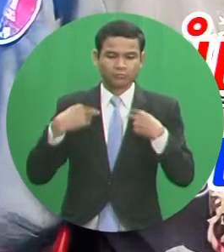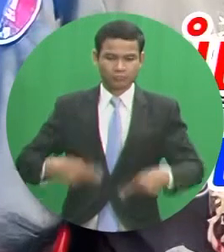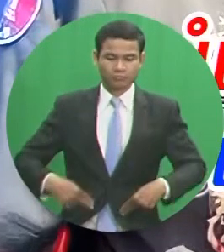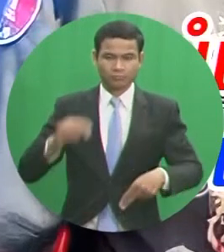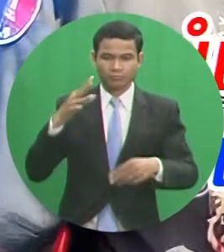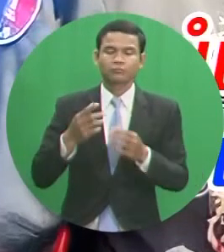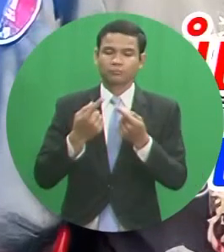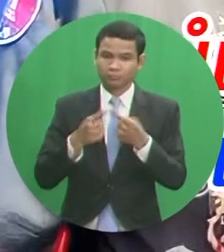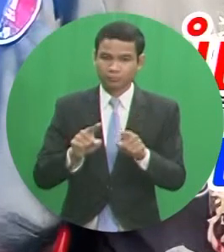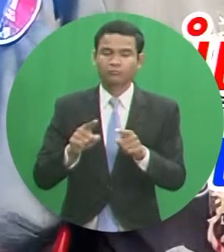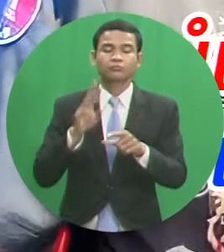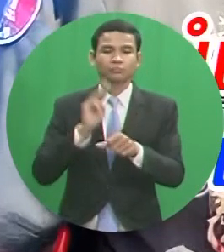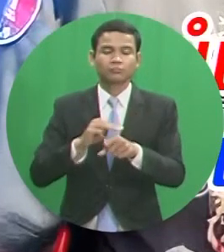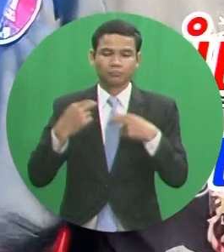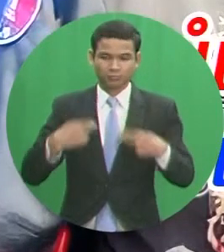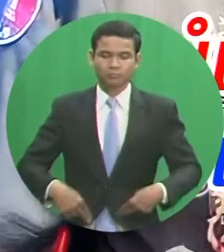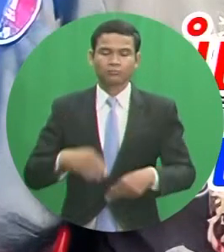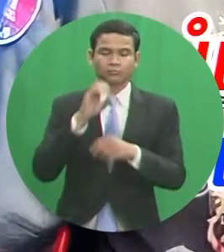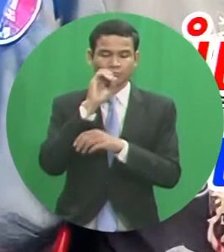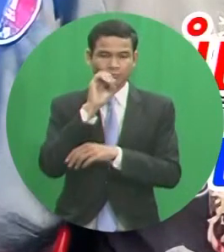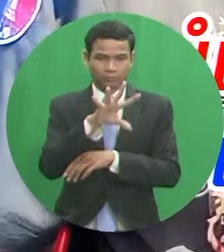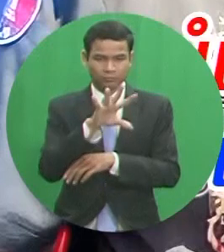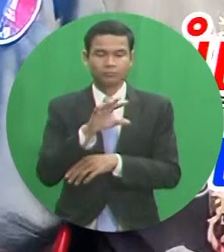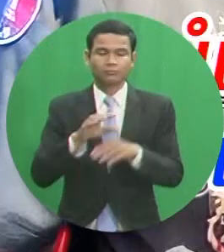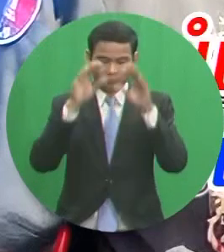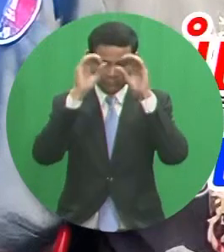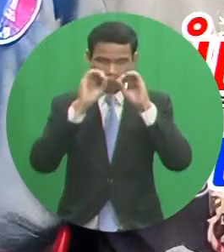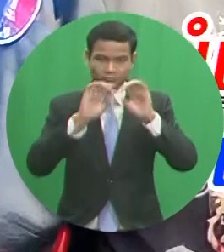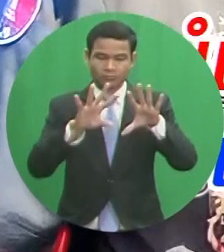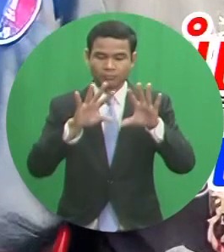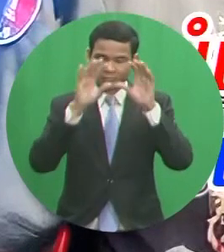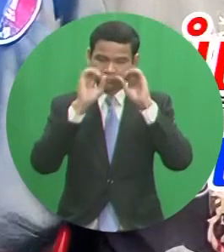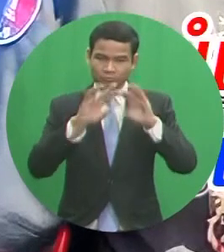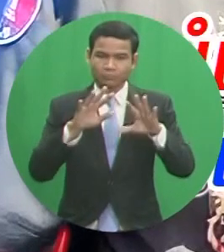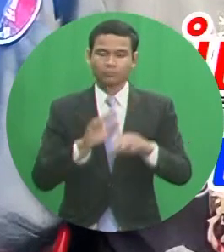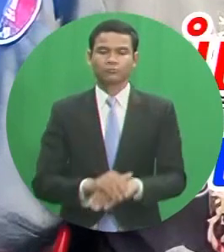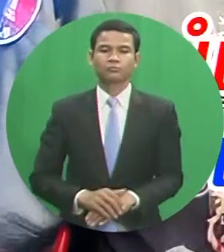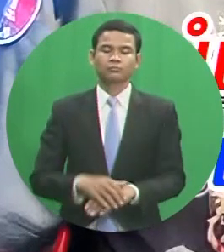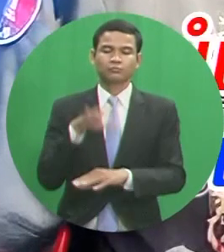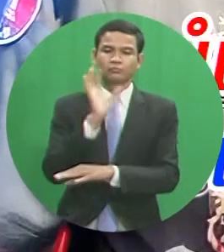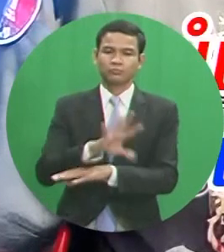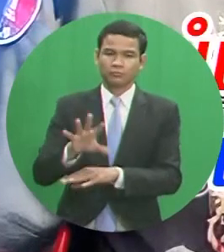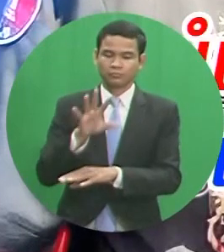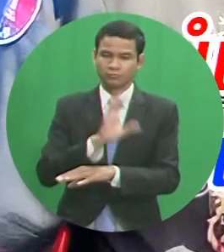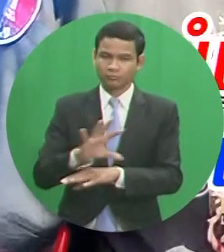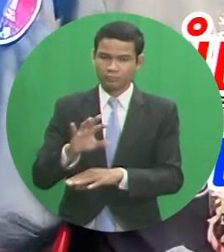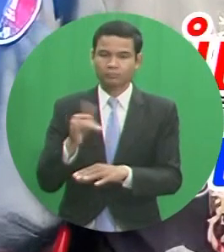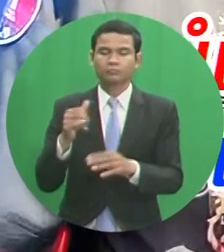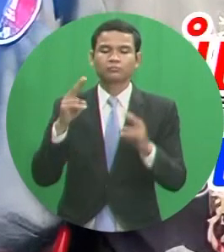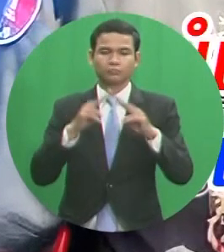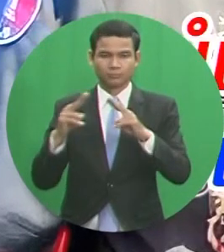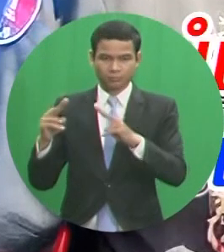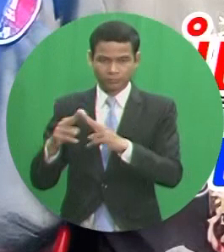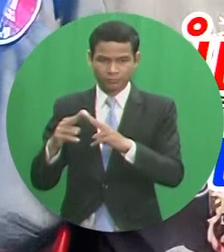រសួងសុខាភិបាលត្រូវផ្ដល់ព័ត៌មាននេះទៅឲ្យខេត្តរាជធានី